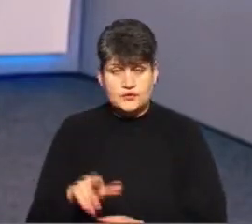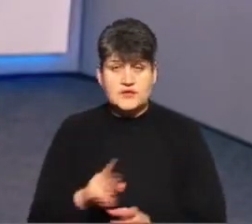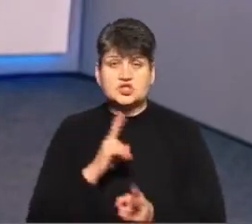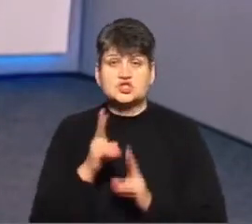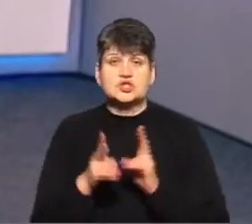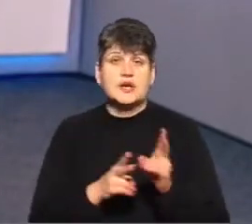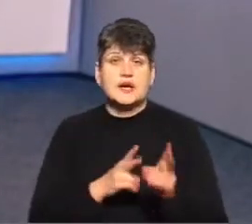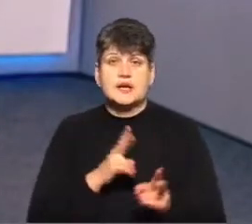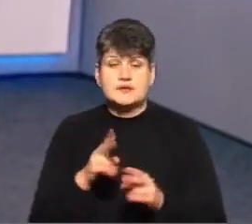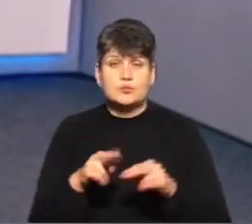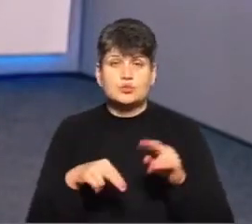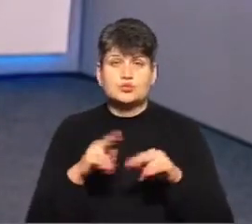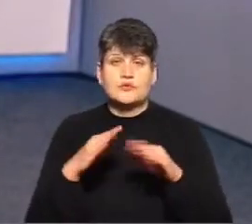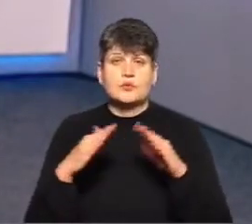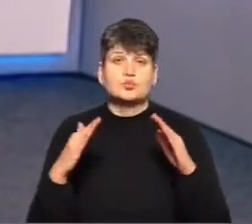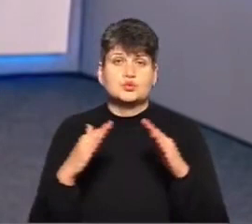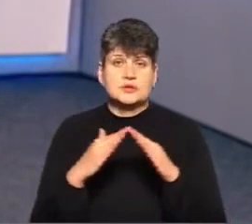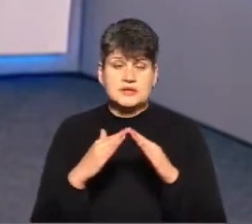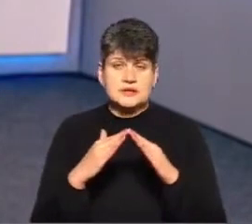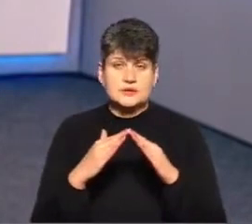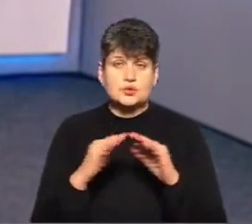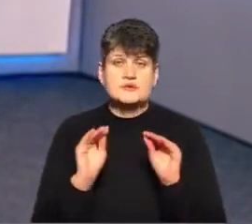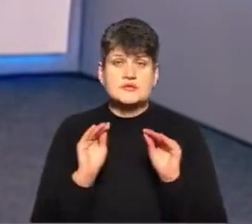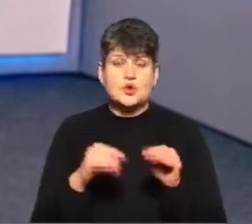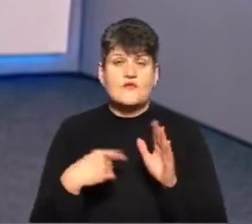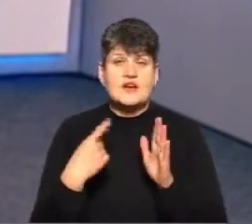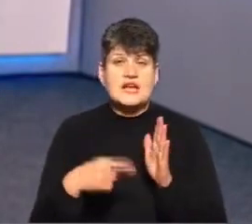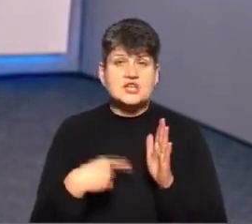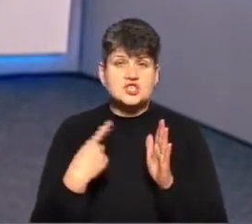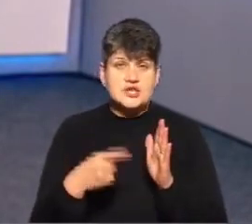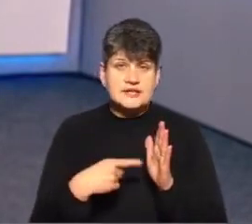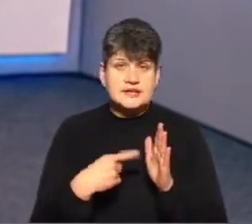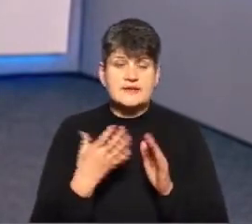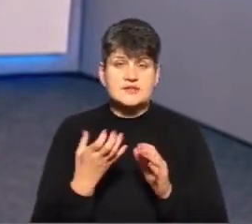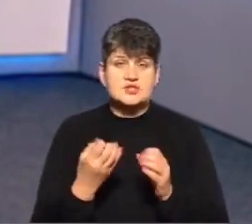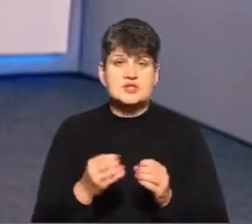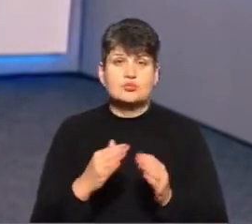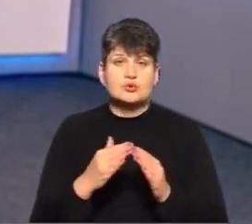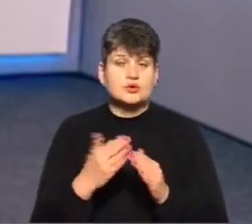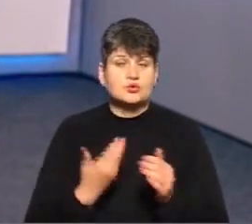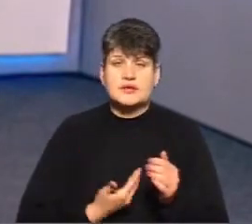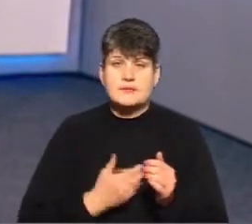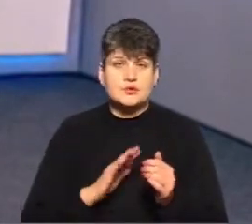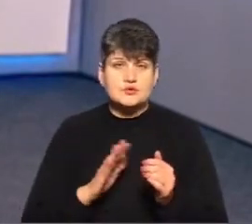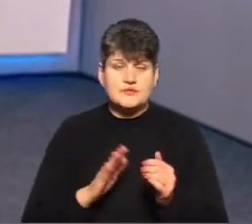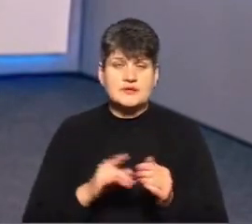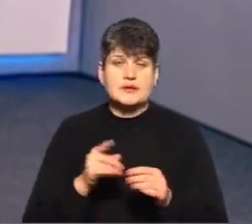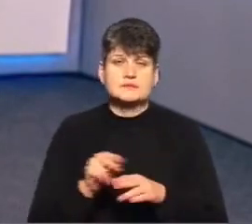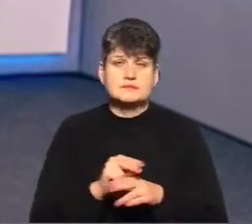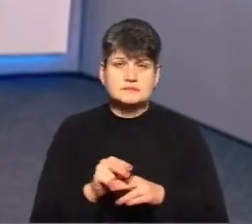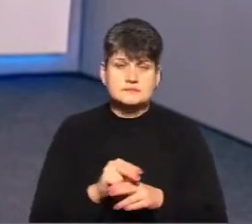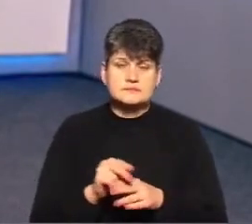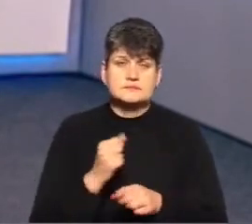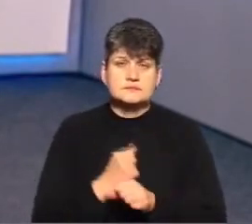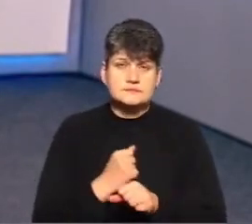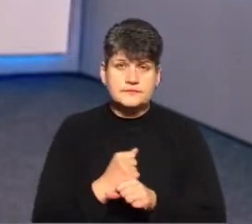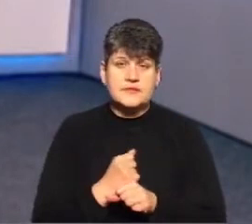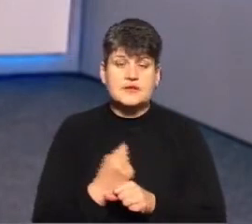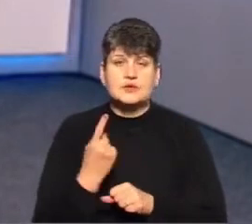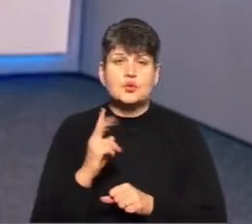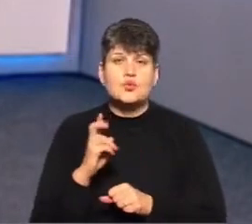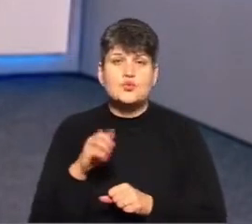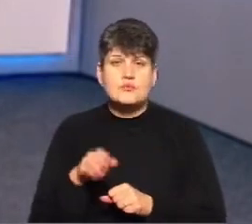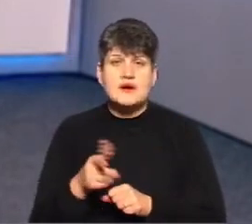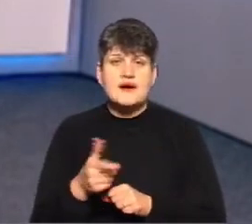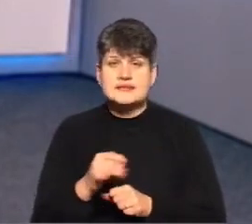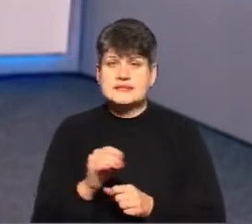побудував будинок, встановлений лічильник, але він ще в будинку не проживає, оскільки там ще ведуться ремонти, і жодного кубометру газу він не отримав. Тобто